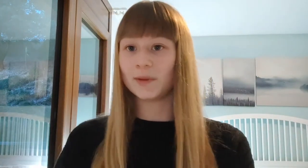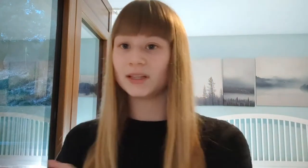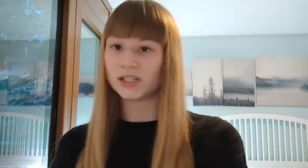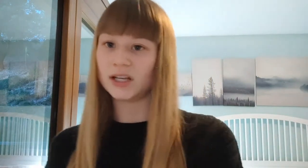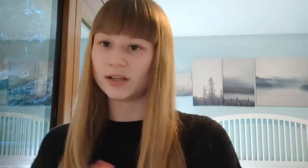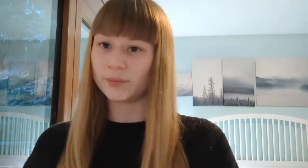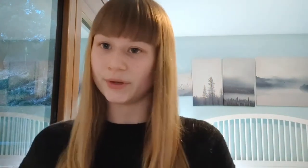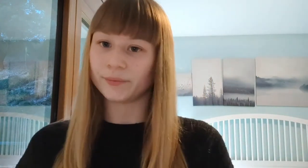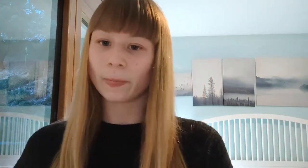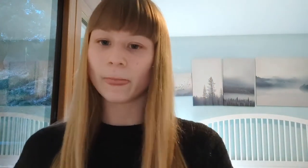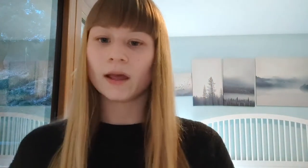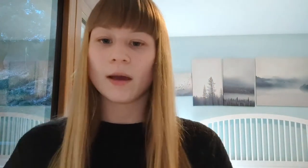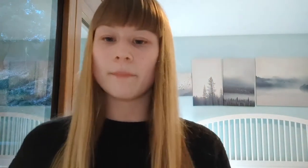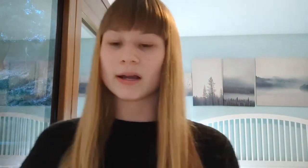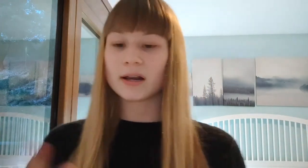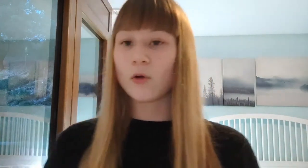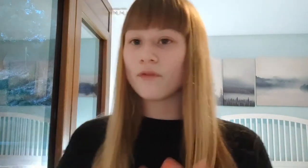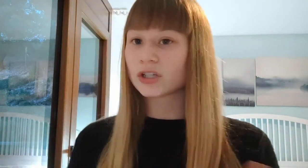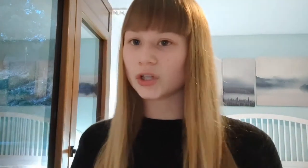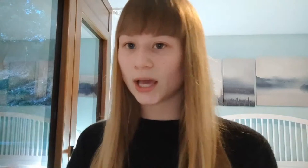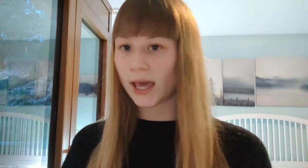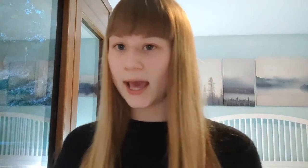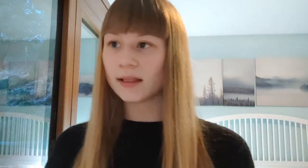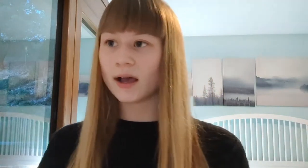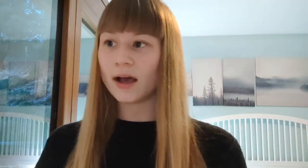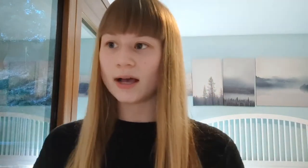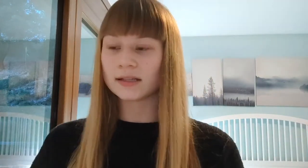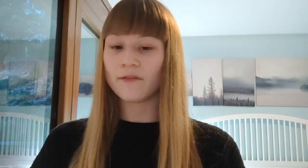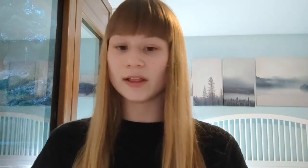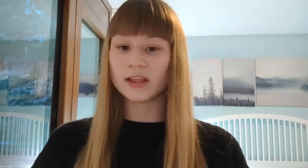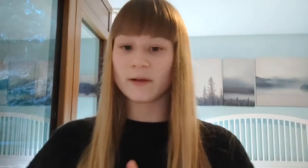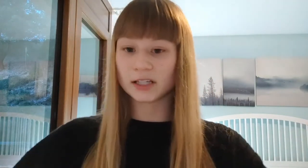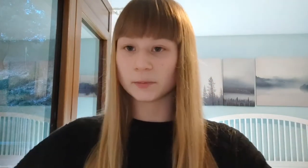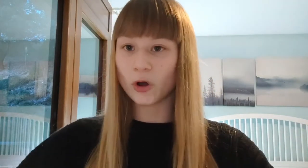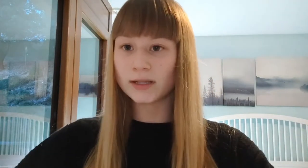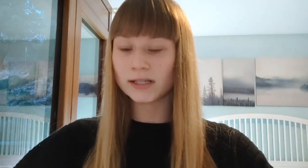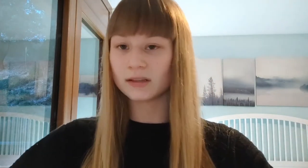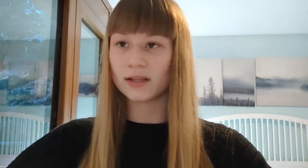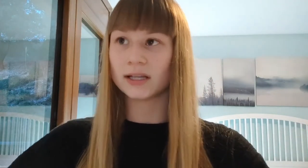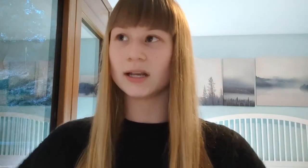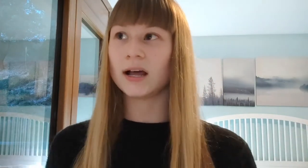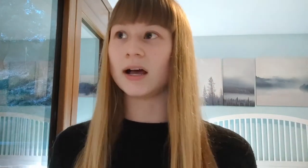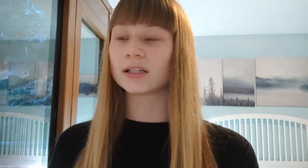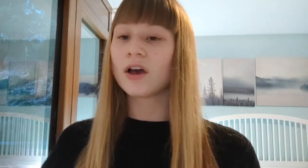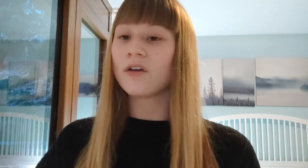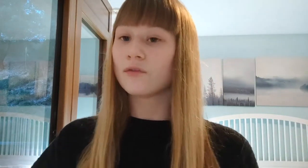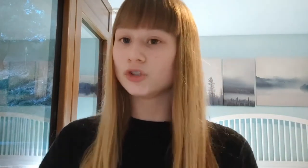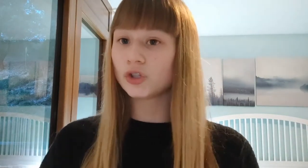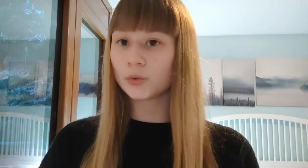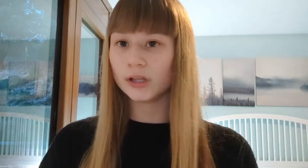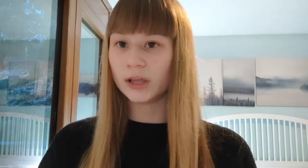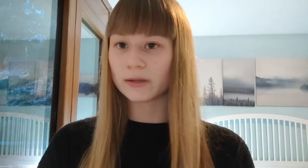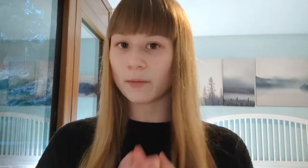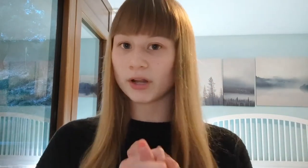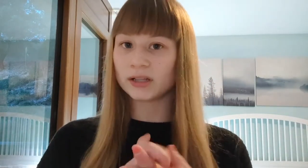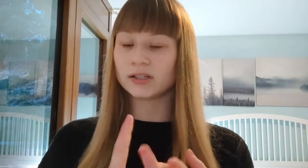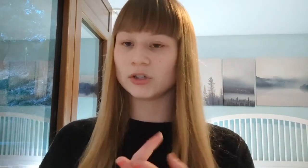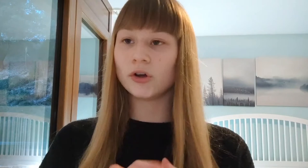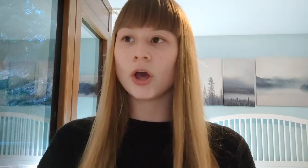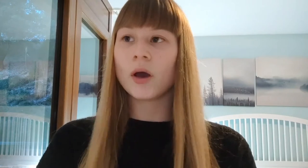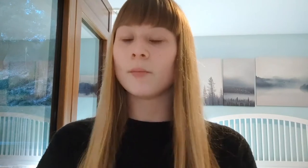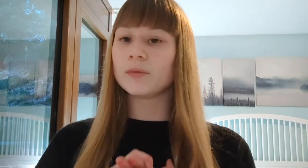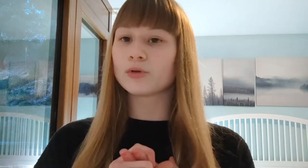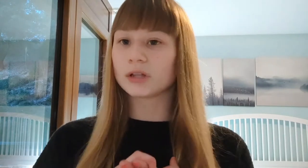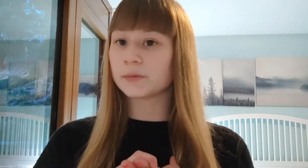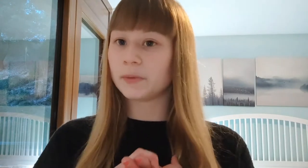hipòtesi que es va plantejar inicialment. Per la confecció d'aquest s'han fet diverses proves centrades en les funcions cognitives, memòria i